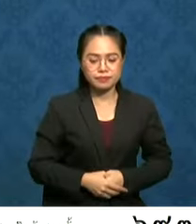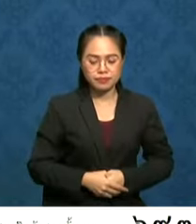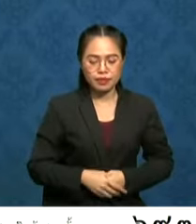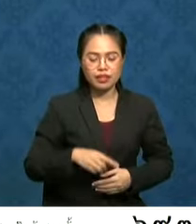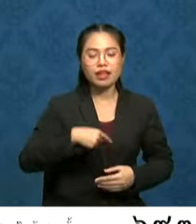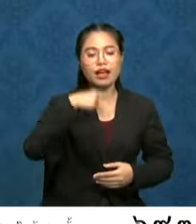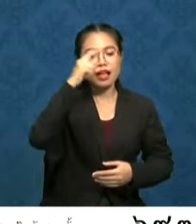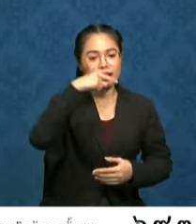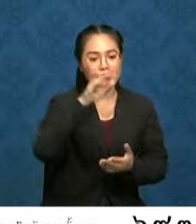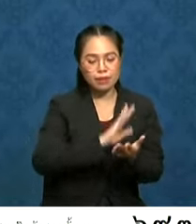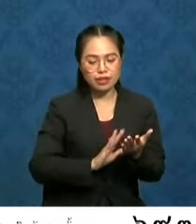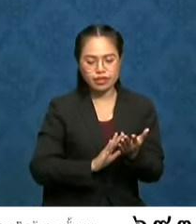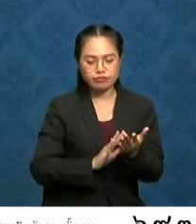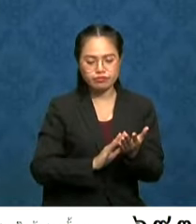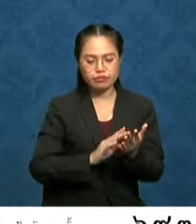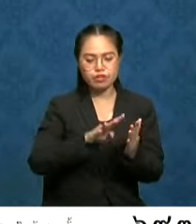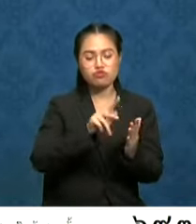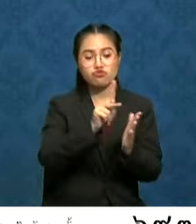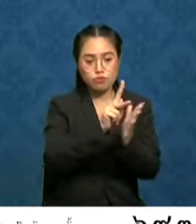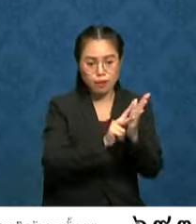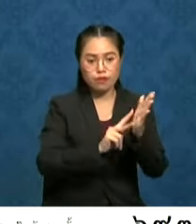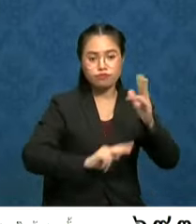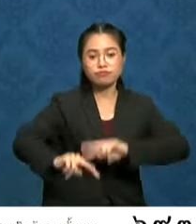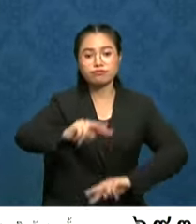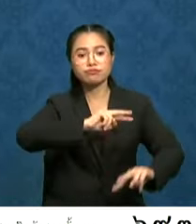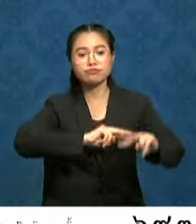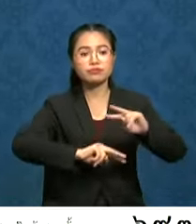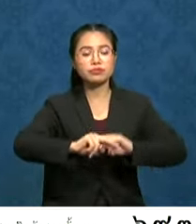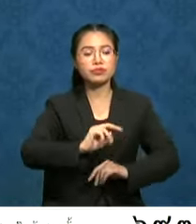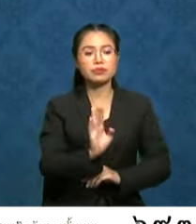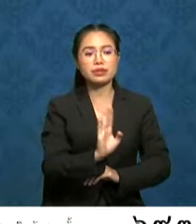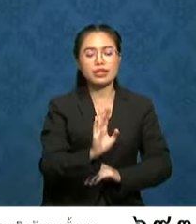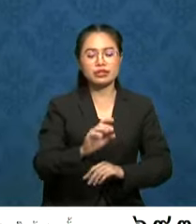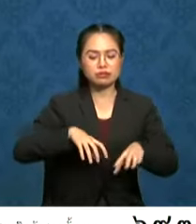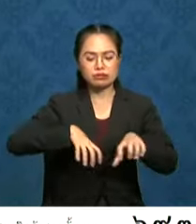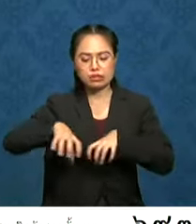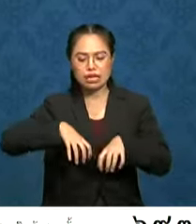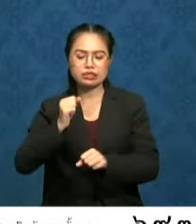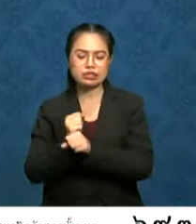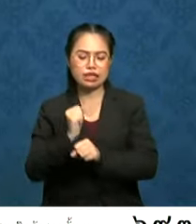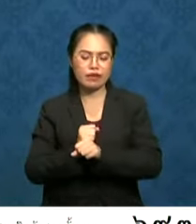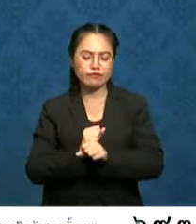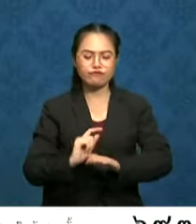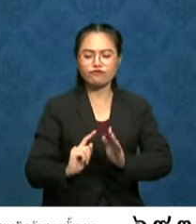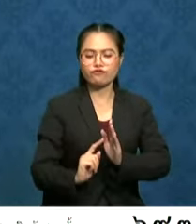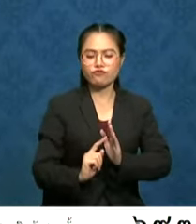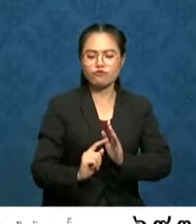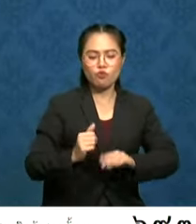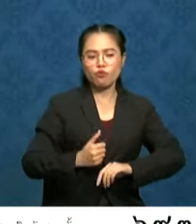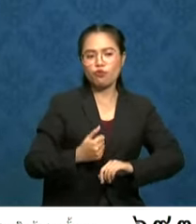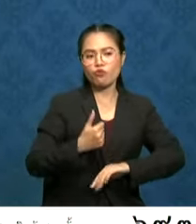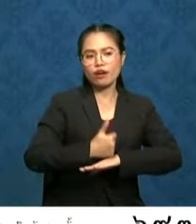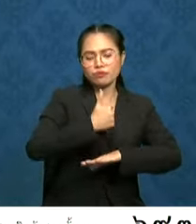ปกครองด้วยระบบกฎหมายไม่ได้ถูกปกครองด้วยการทำตามความบำเลอใจของผู้มีอำนาจกลุ่มใดกลุ่ม